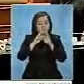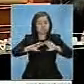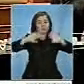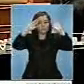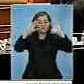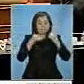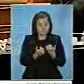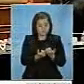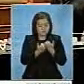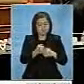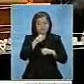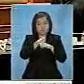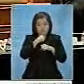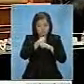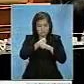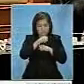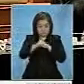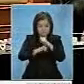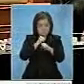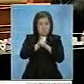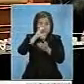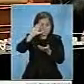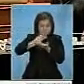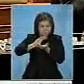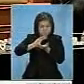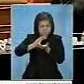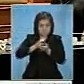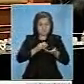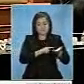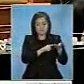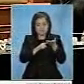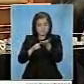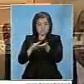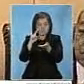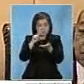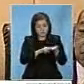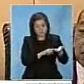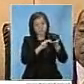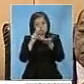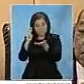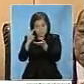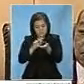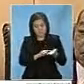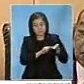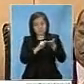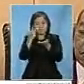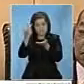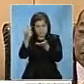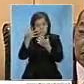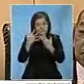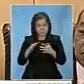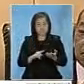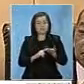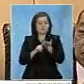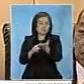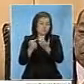าครั้งนี้เป็นงบประมาณฉบับที่3ที่รัฐบาลนี้กำลังเสนอต่อสภาผู้แทนราษฎรนะครับความ